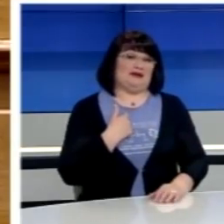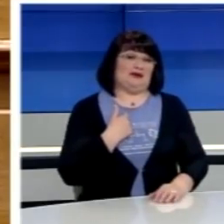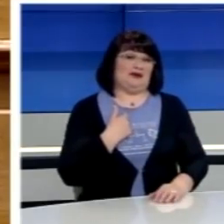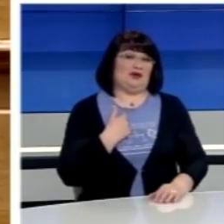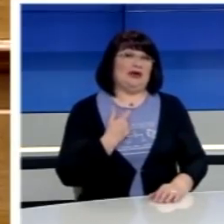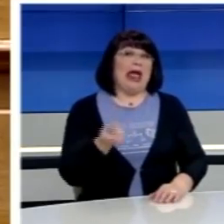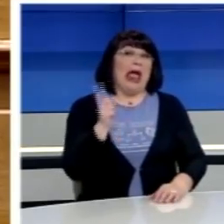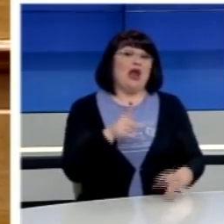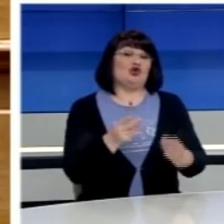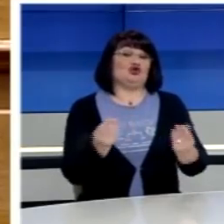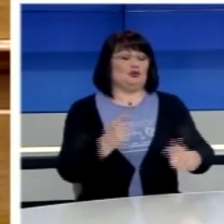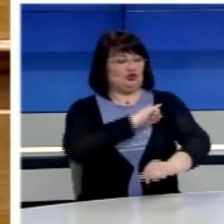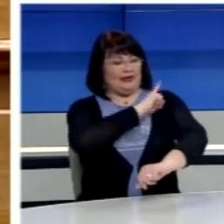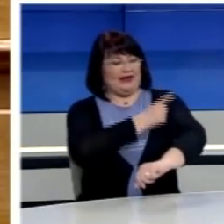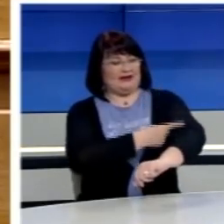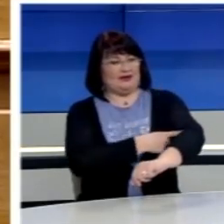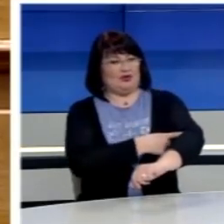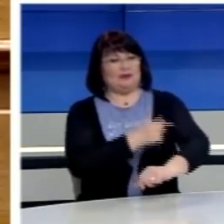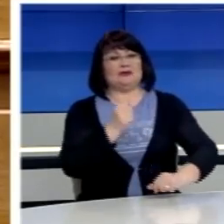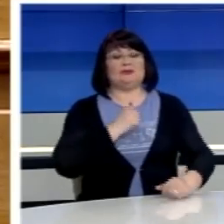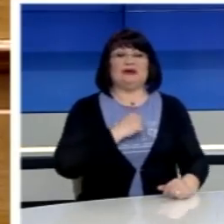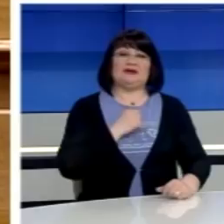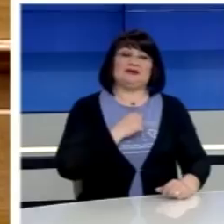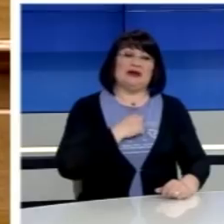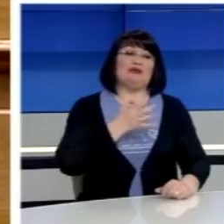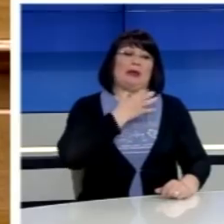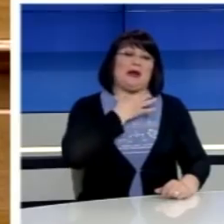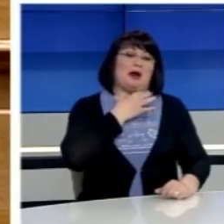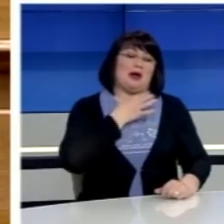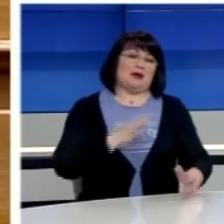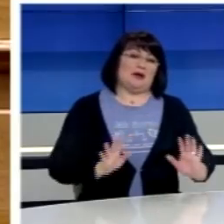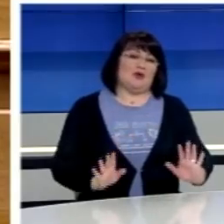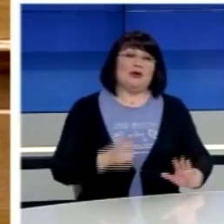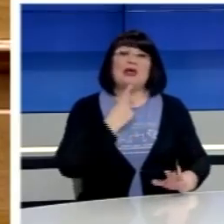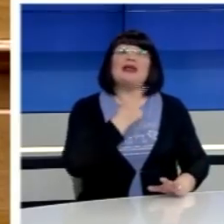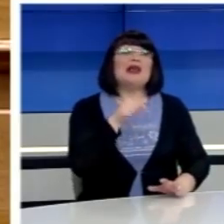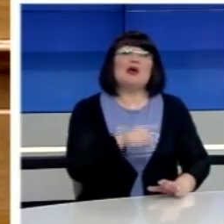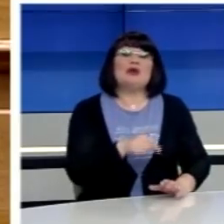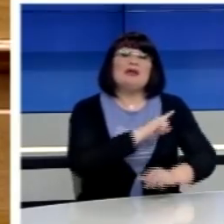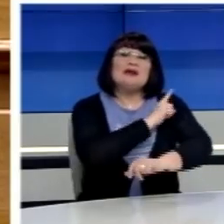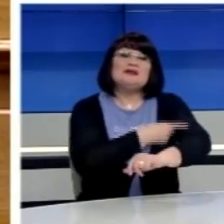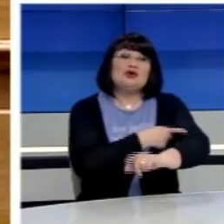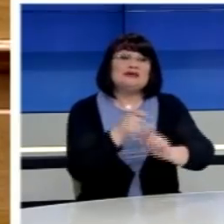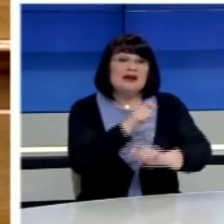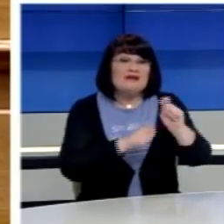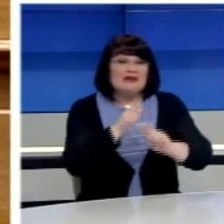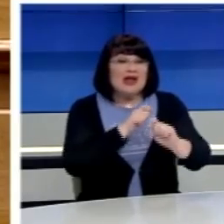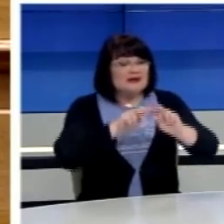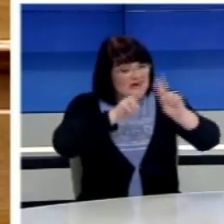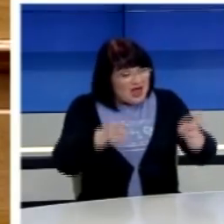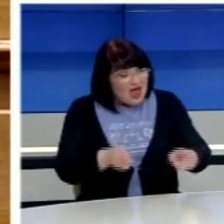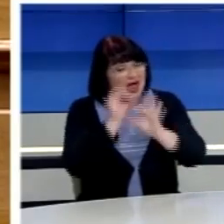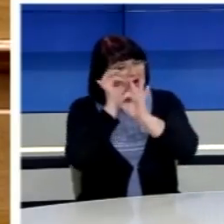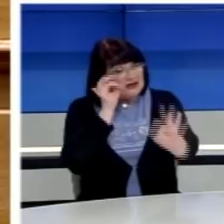άλλες δεξιότητες που θεωρούνται και πολύ σωστά ως αναγκαίες. Δεν μιλάμε για αυτές. Φτιάξτε εργαστήρια σε όλα τα